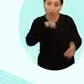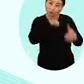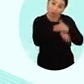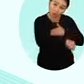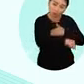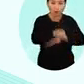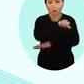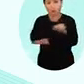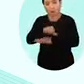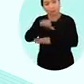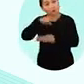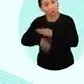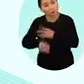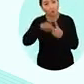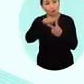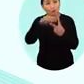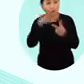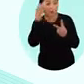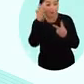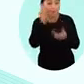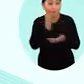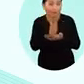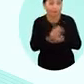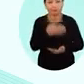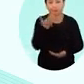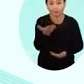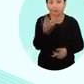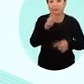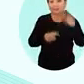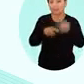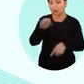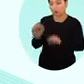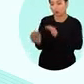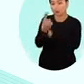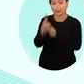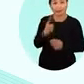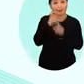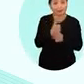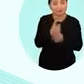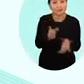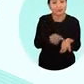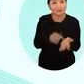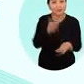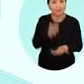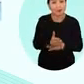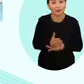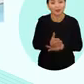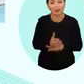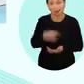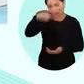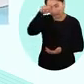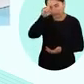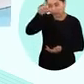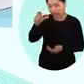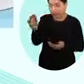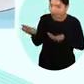өөрөөрөө төрөх үү, кесар мис заслаар төрөх үү гэсэн хоёр арга байдаг. Танд ямар нэгэн онцгой халамж хэрэгцээ байгаас талаар